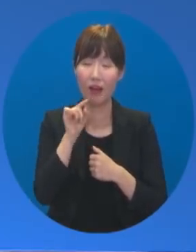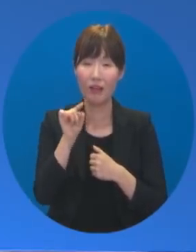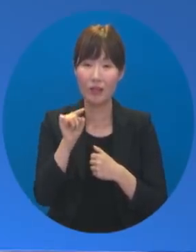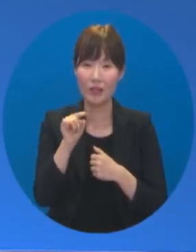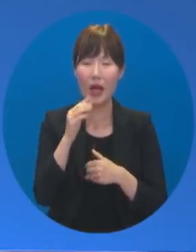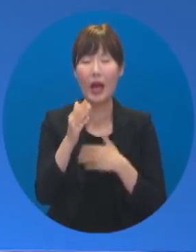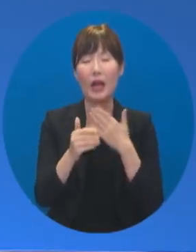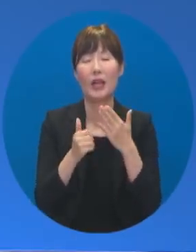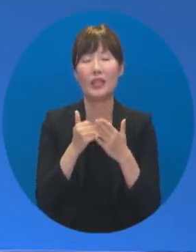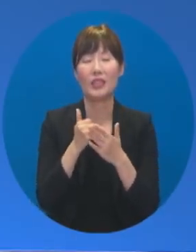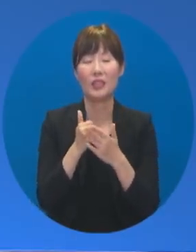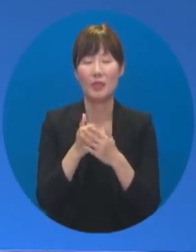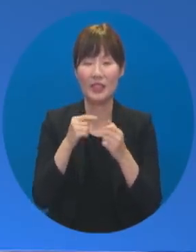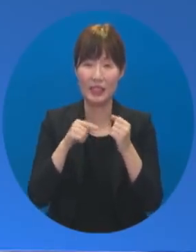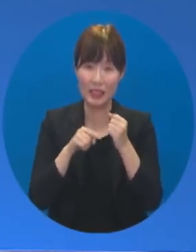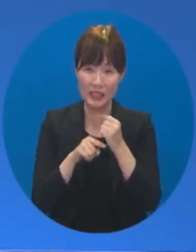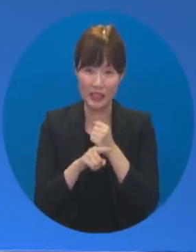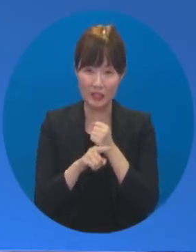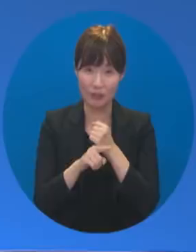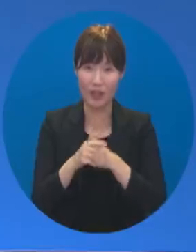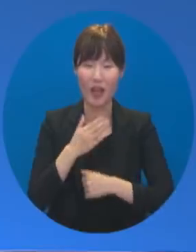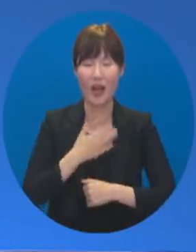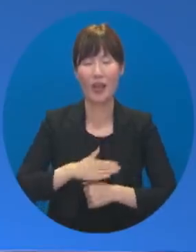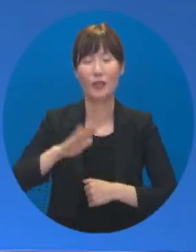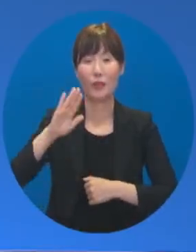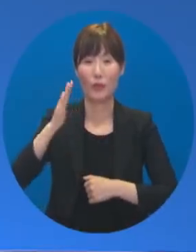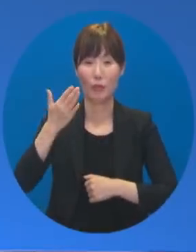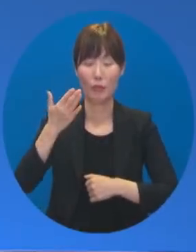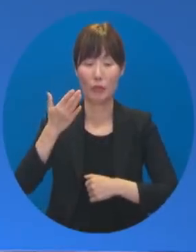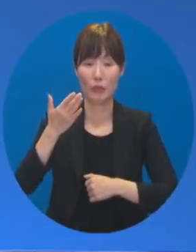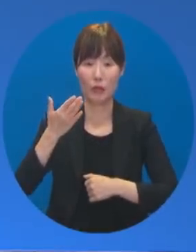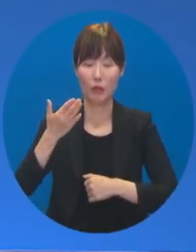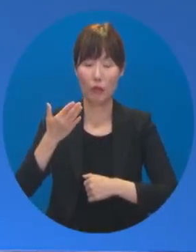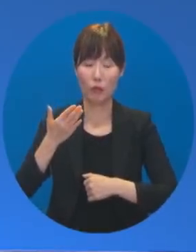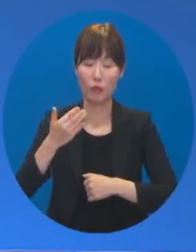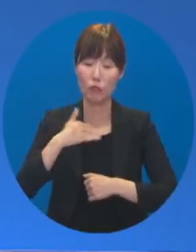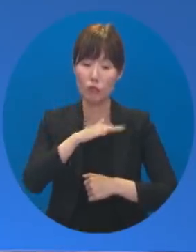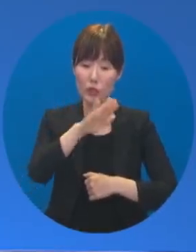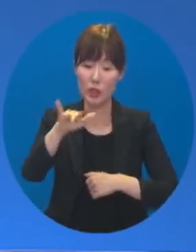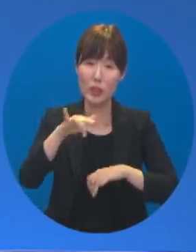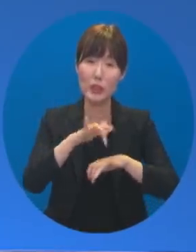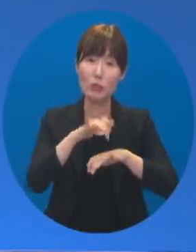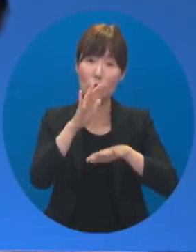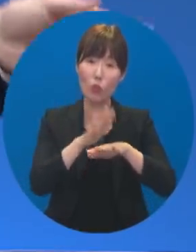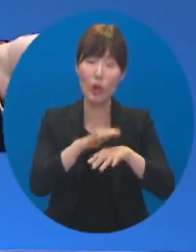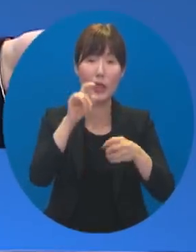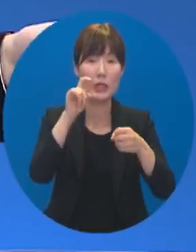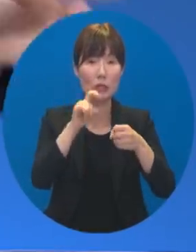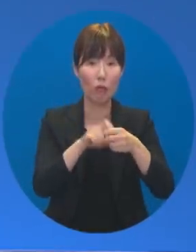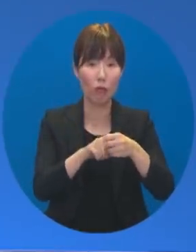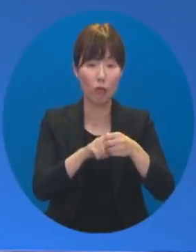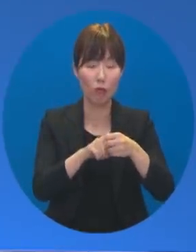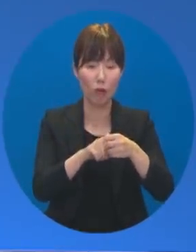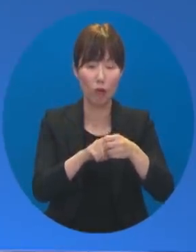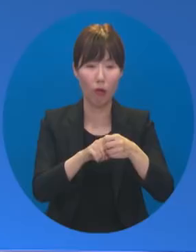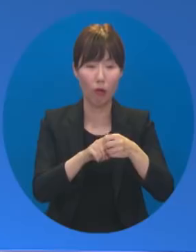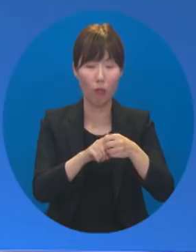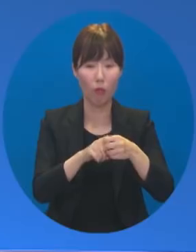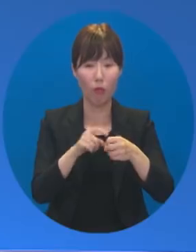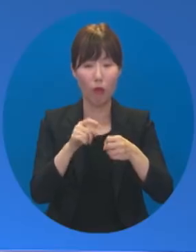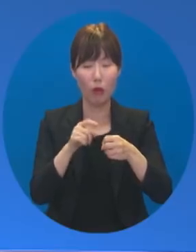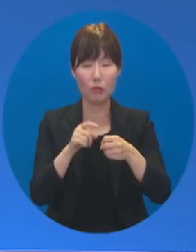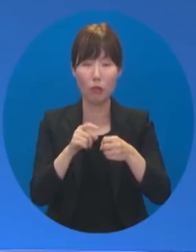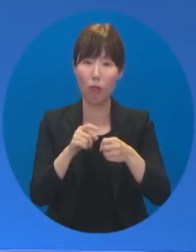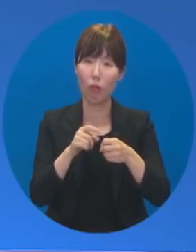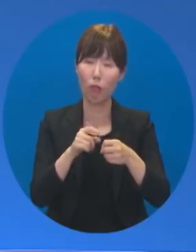비로소 알게 되더라고요. 그런데 우리는 너무 습관적으로 뭔가를 자꾸 말합니다. 이런 것이다, 저런 것이다.